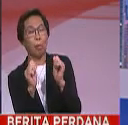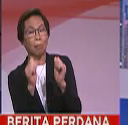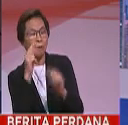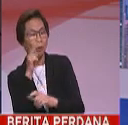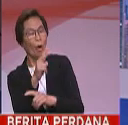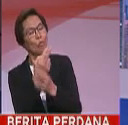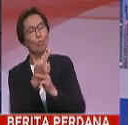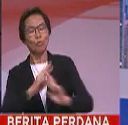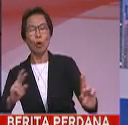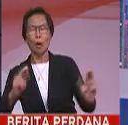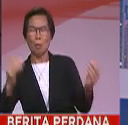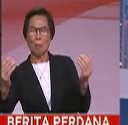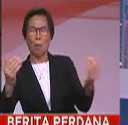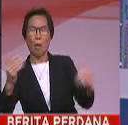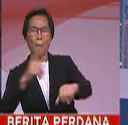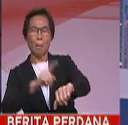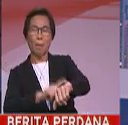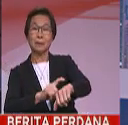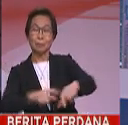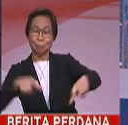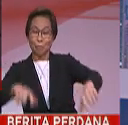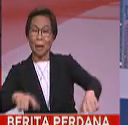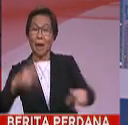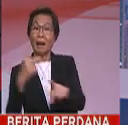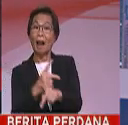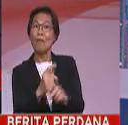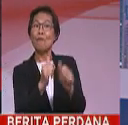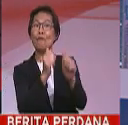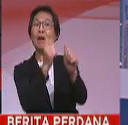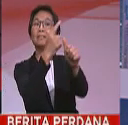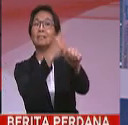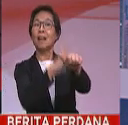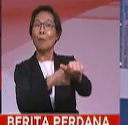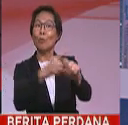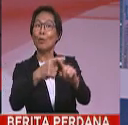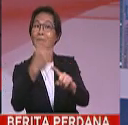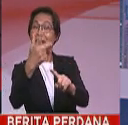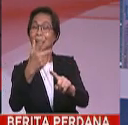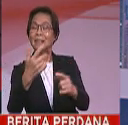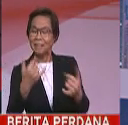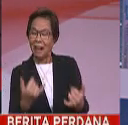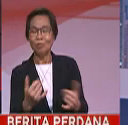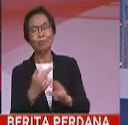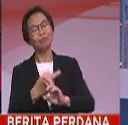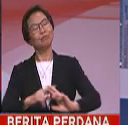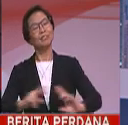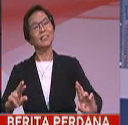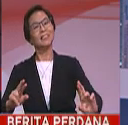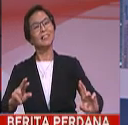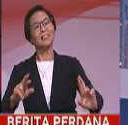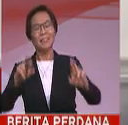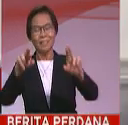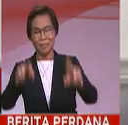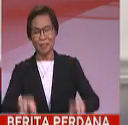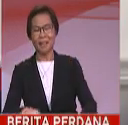lebih bersedia berbanding semasa PKP kali pertama dilaksanakan Mac tahun lalu.